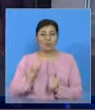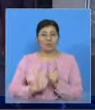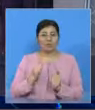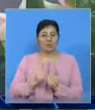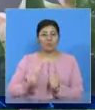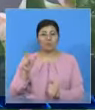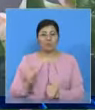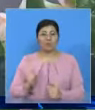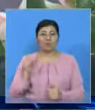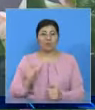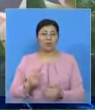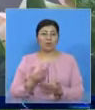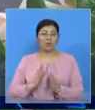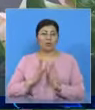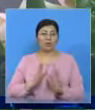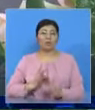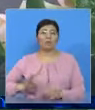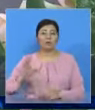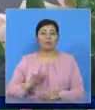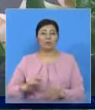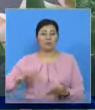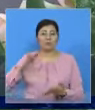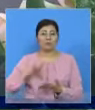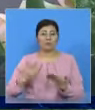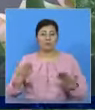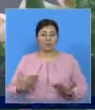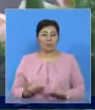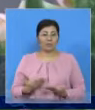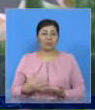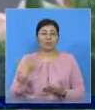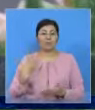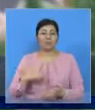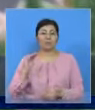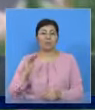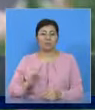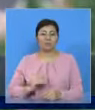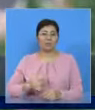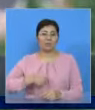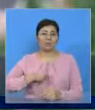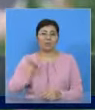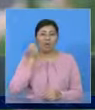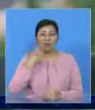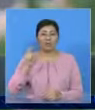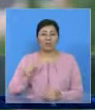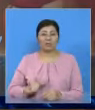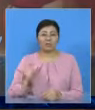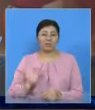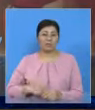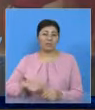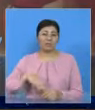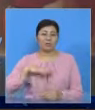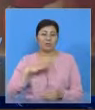воспитанного гражданина. Только в областном центре проживает более 50 тысяч престарелых актюбинцев,